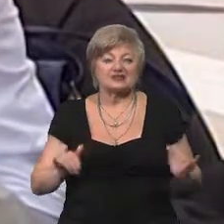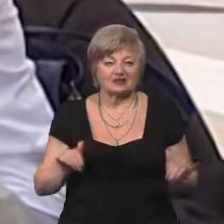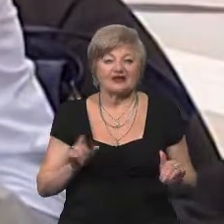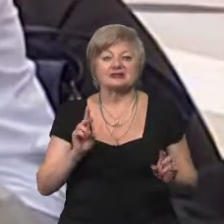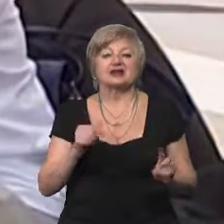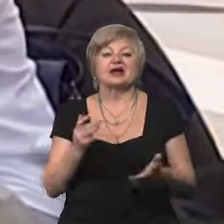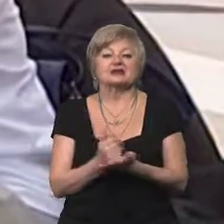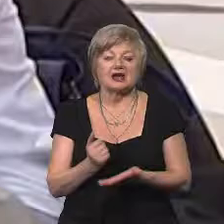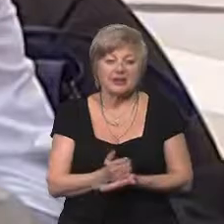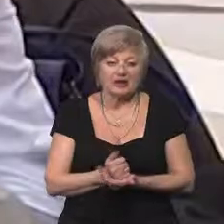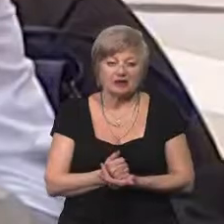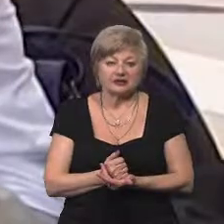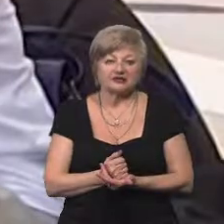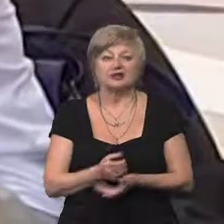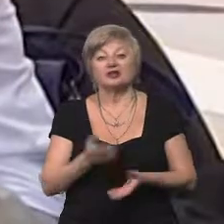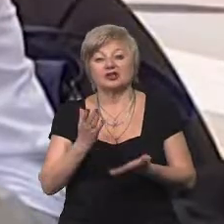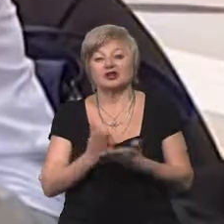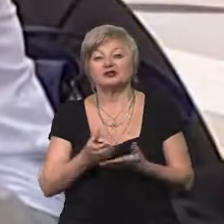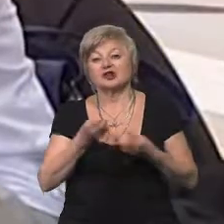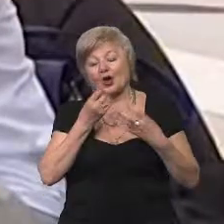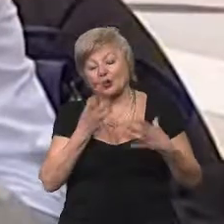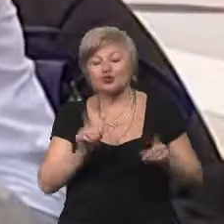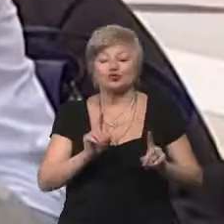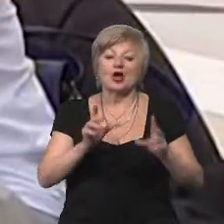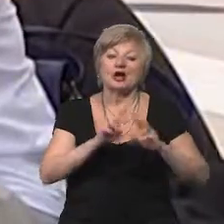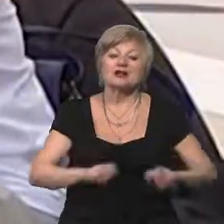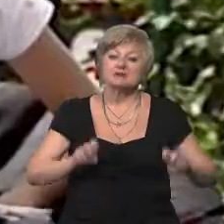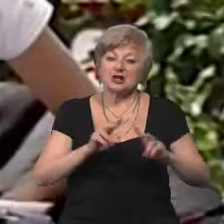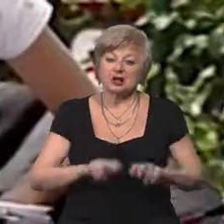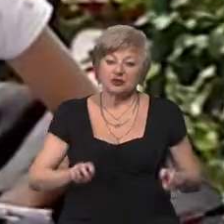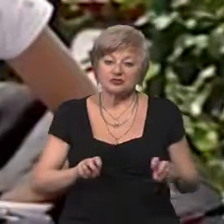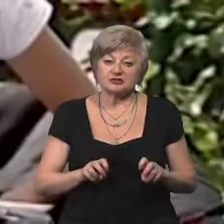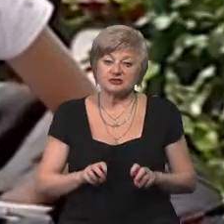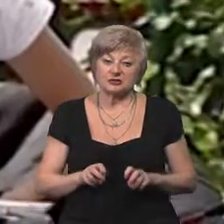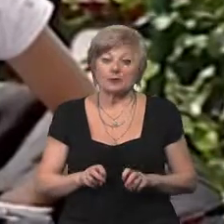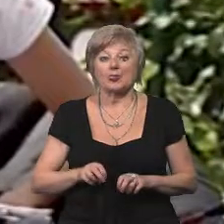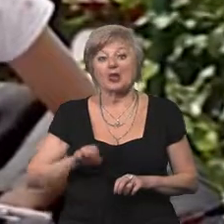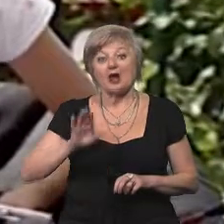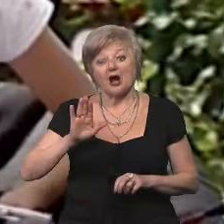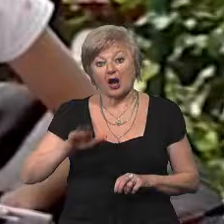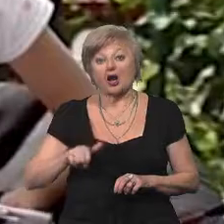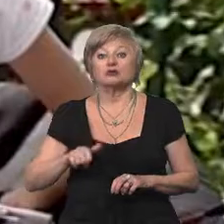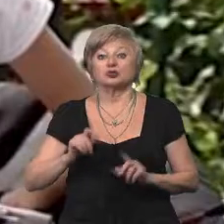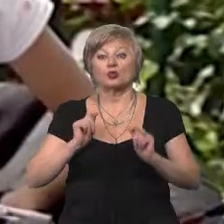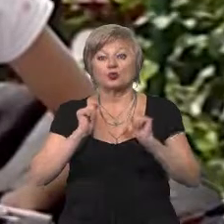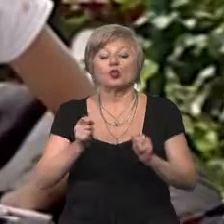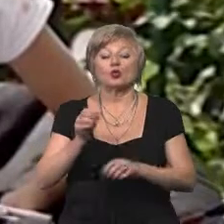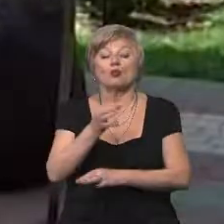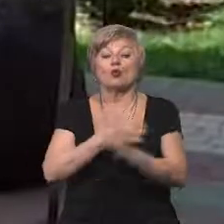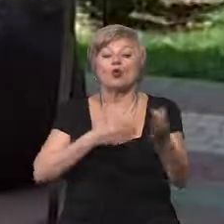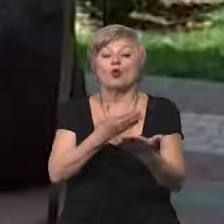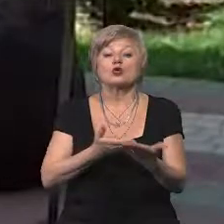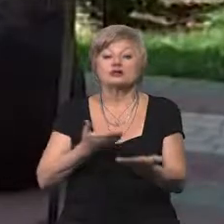всі погані, вони і добрі, і ми розбираємося. За оці 4 години є такий курс, а потім додатково вже надаємо консультації по